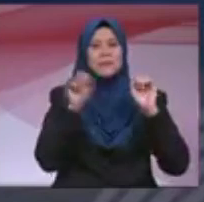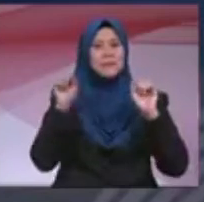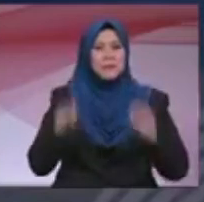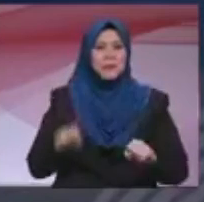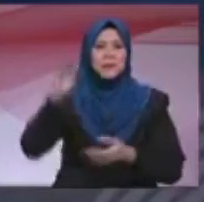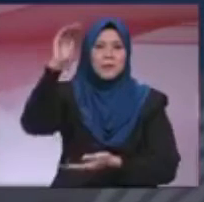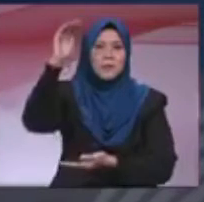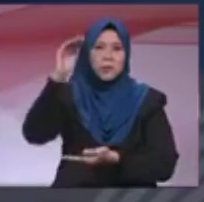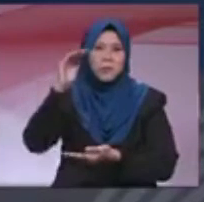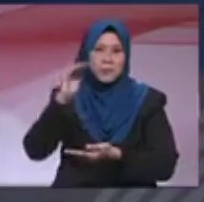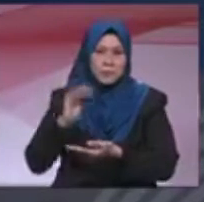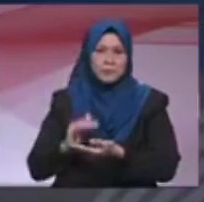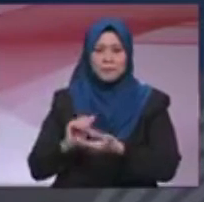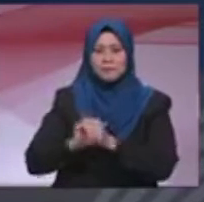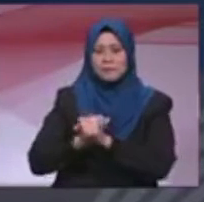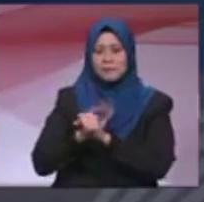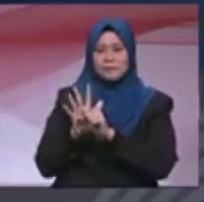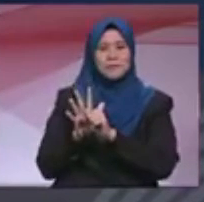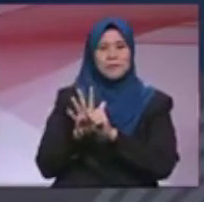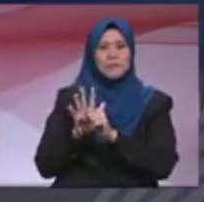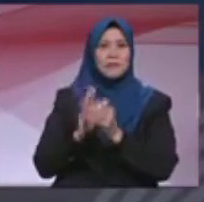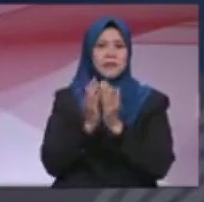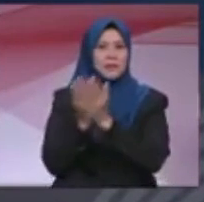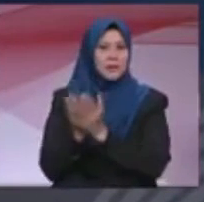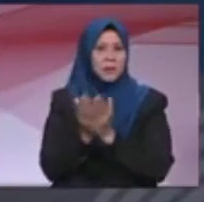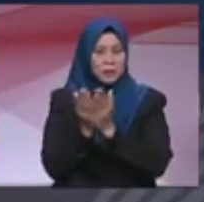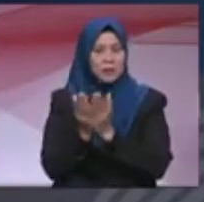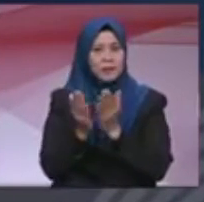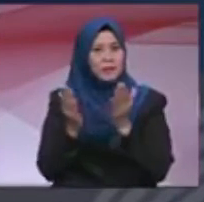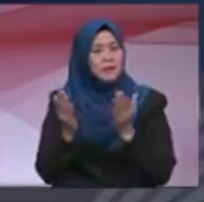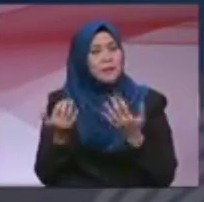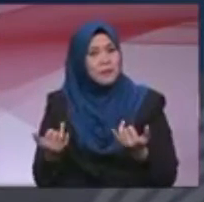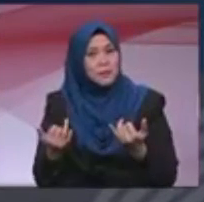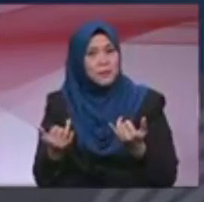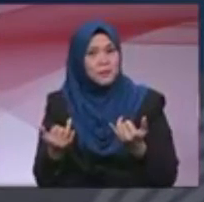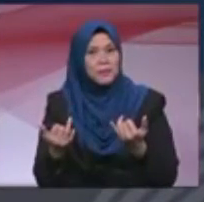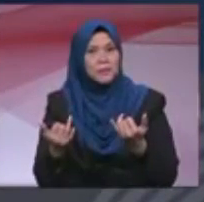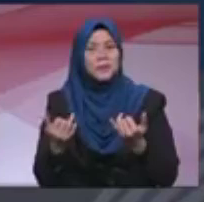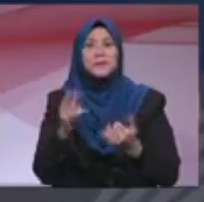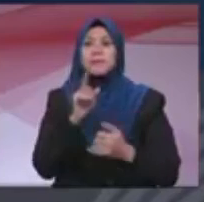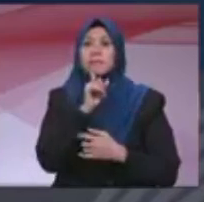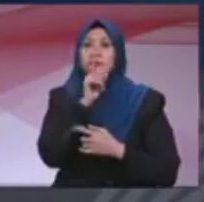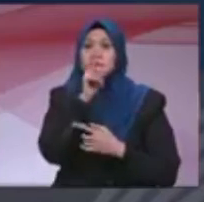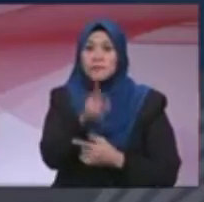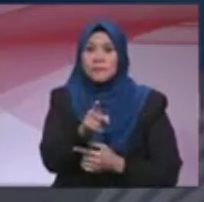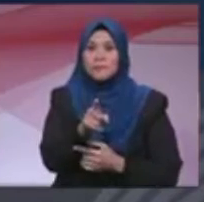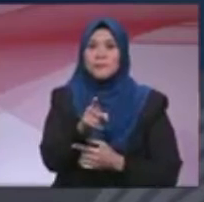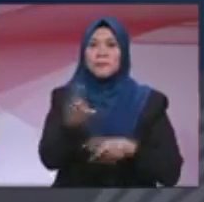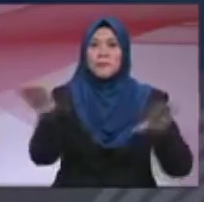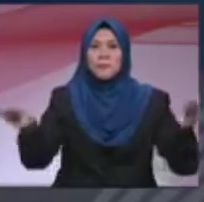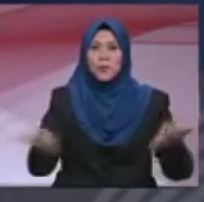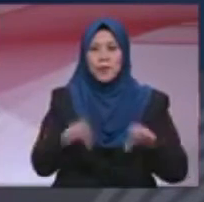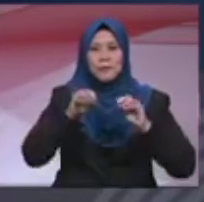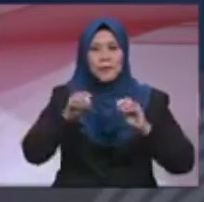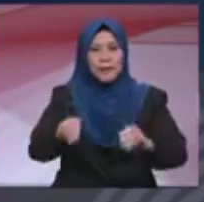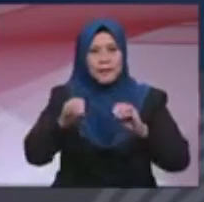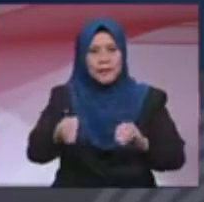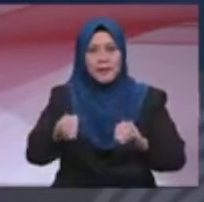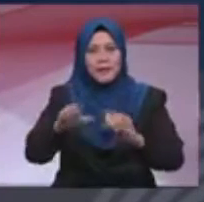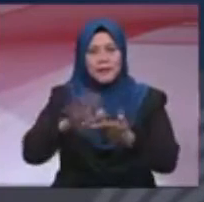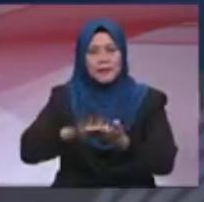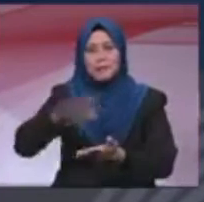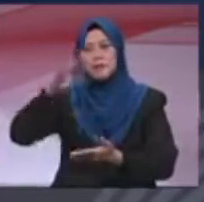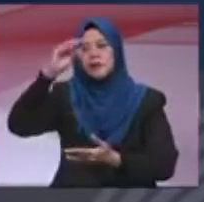mengurangkan risiko jangkitan di sekolah, dan kita akan dapat pastikan supaya pelaksanaan pengajaran dan pembelajaran